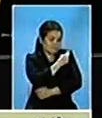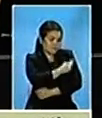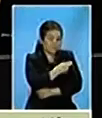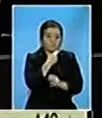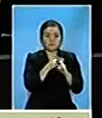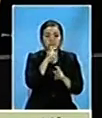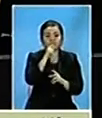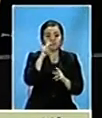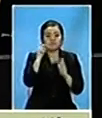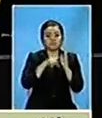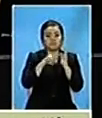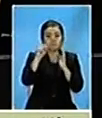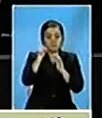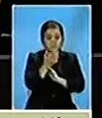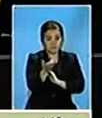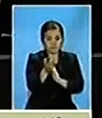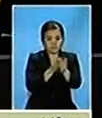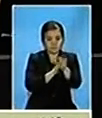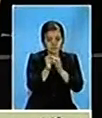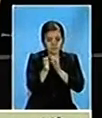การครับขออนุญาตชี้แจงนะครับ